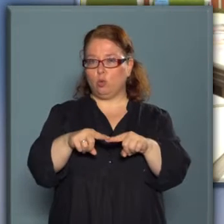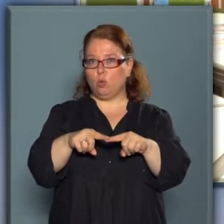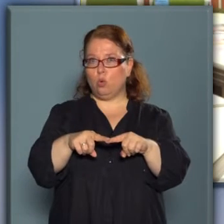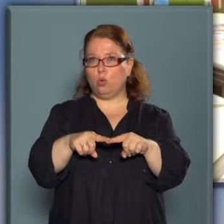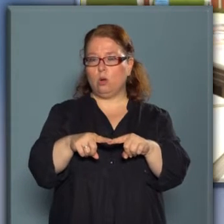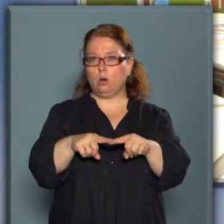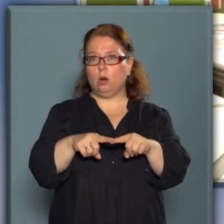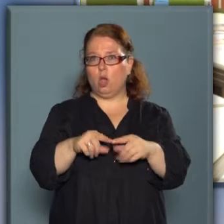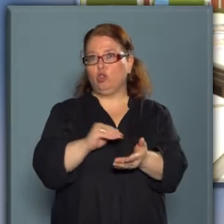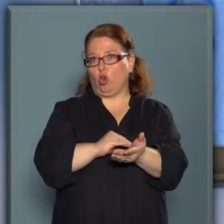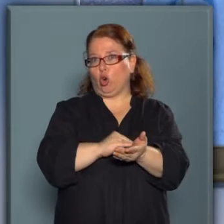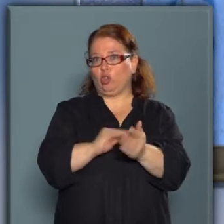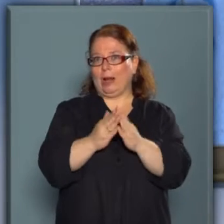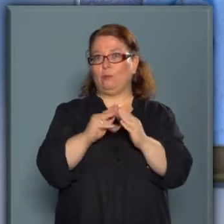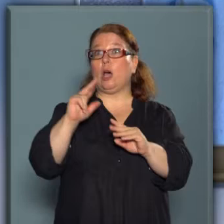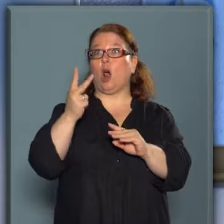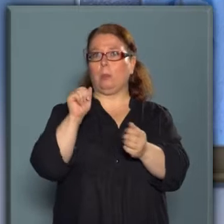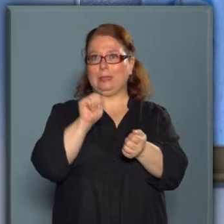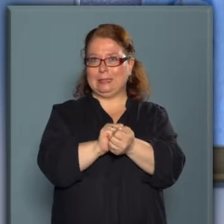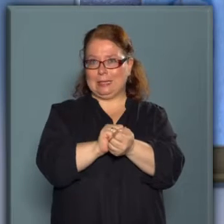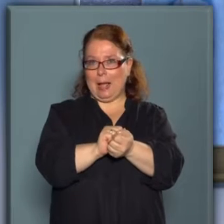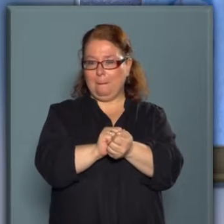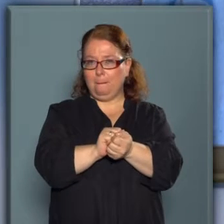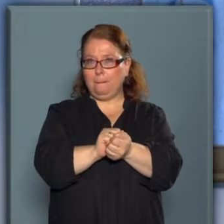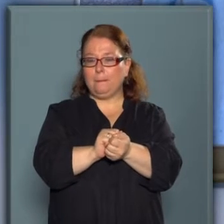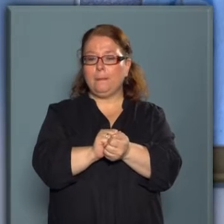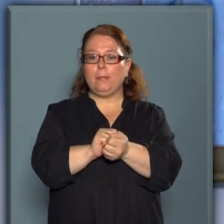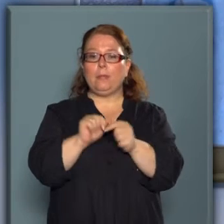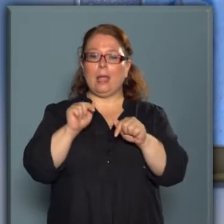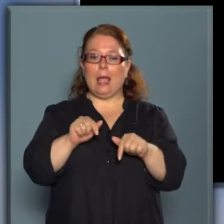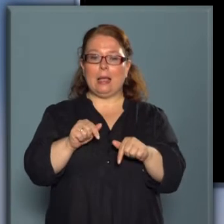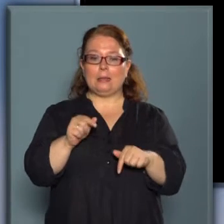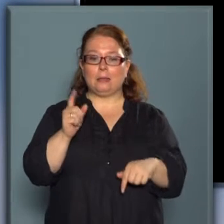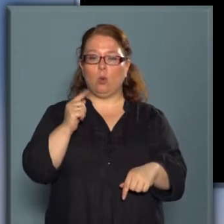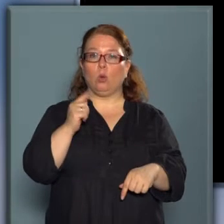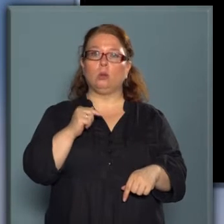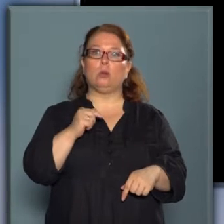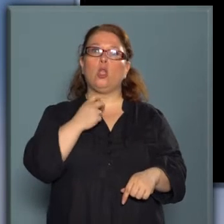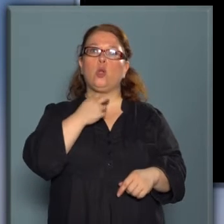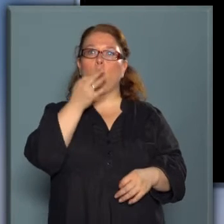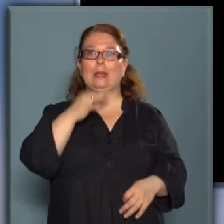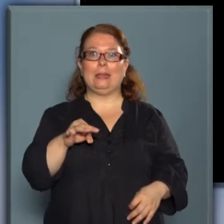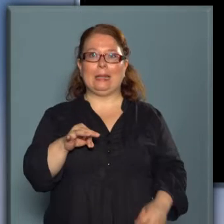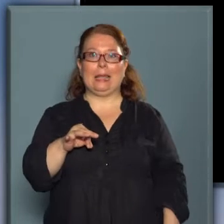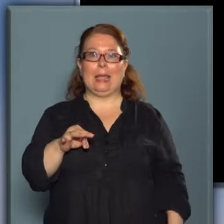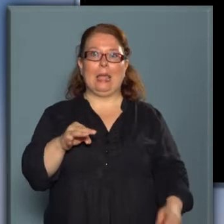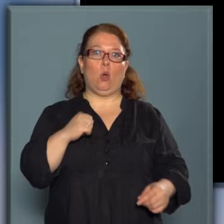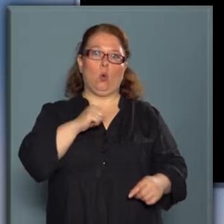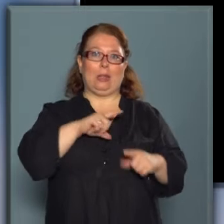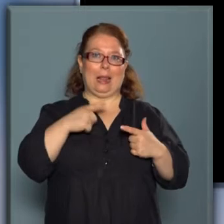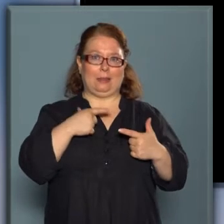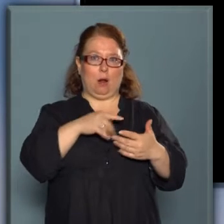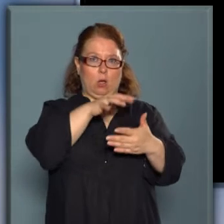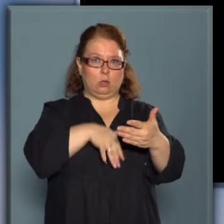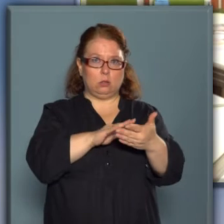kiadta a Soroksári Füzetek harmadik száma jelent meg, ott Györgyné önéletrajzi írása. Na most ez